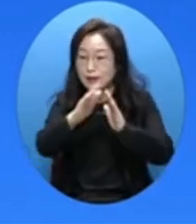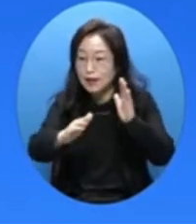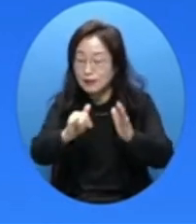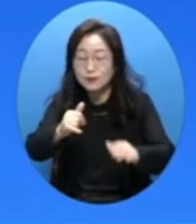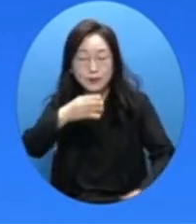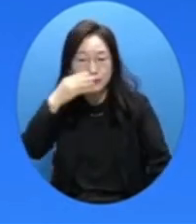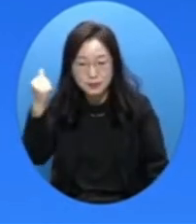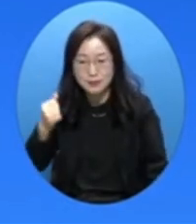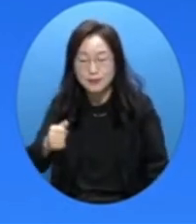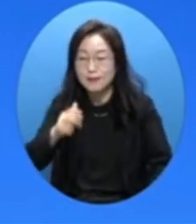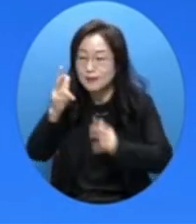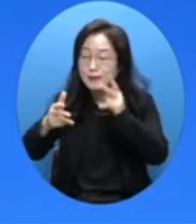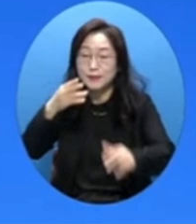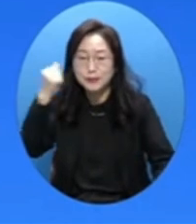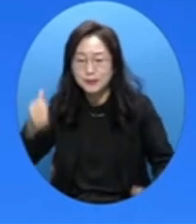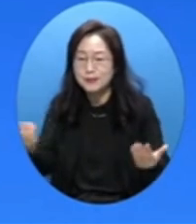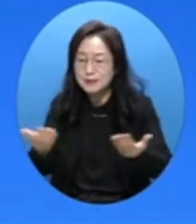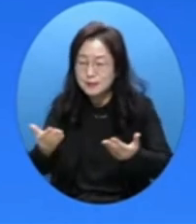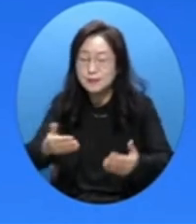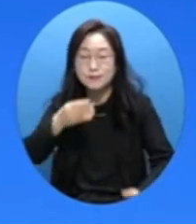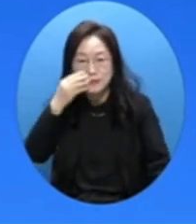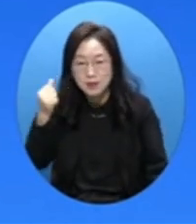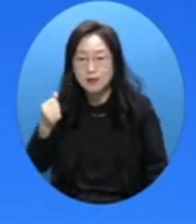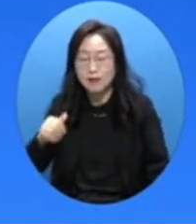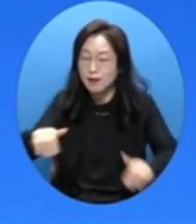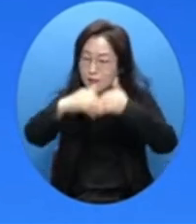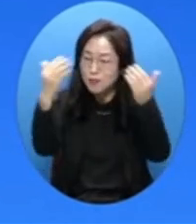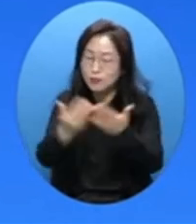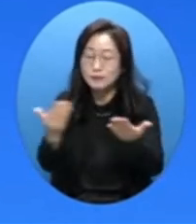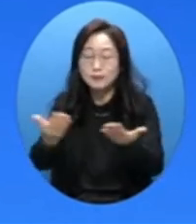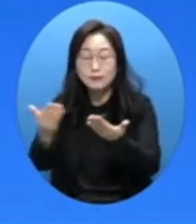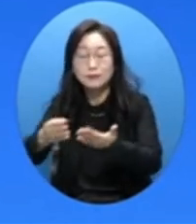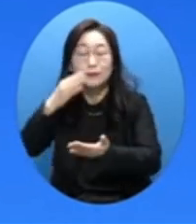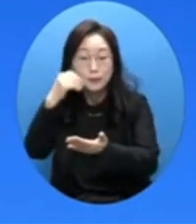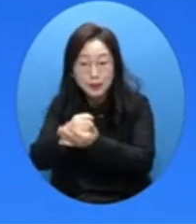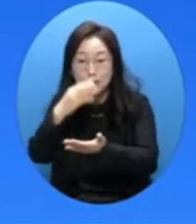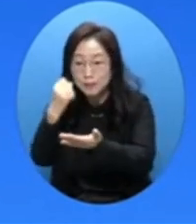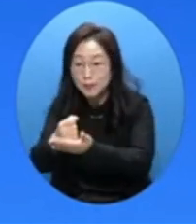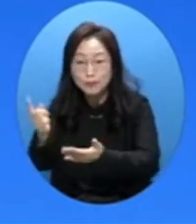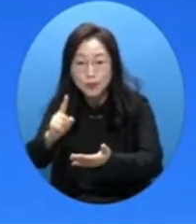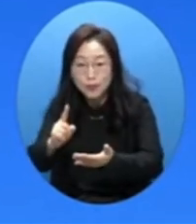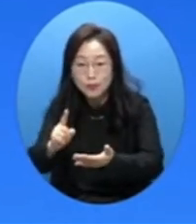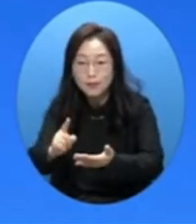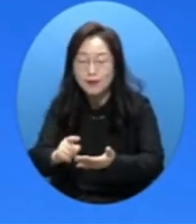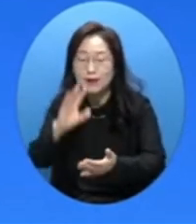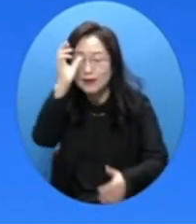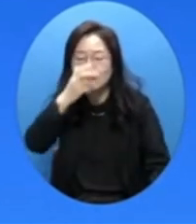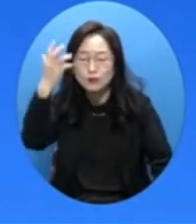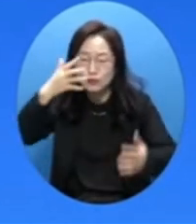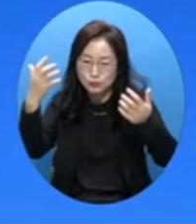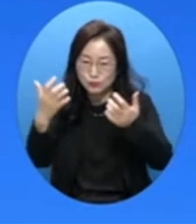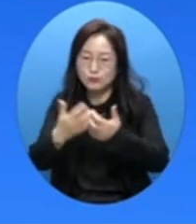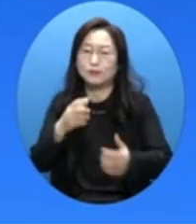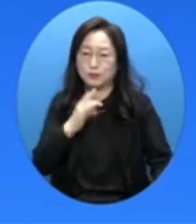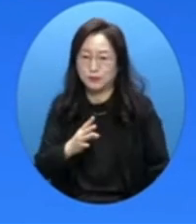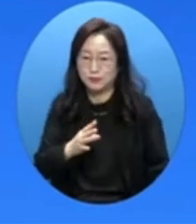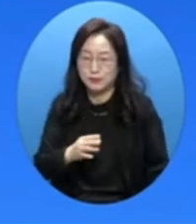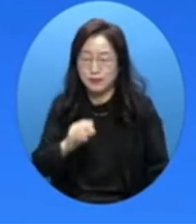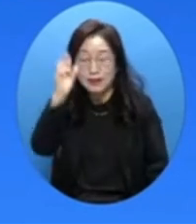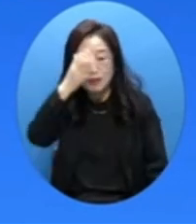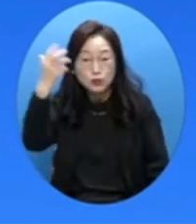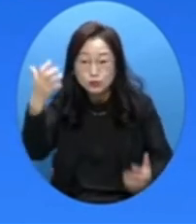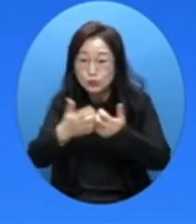되고 사업이 잘 되고 직장이 잘 되고 범사가 잘 되는 비결이 성령 충만에 있습니다. 성령 충만하지 못하니까 밤낮